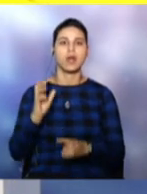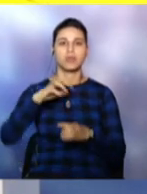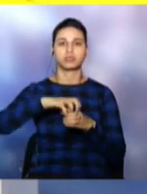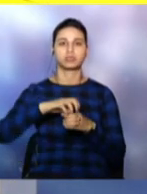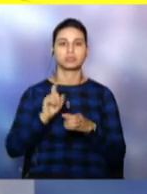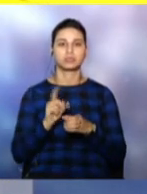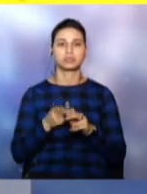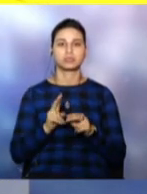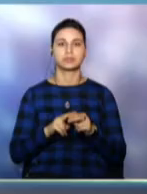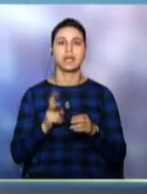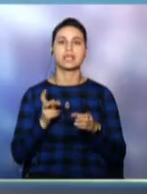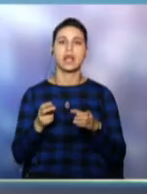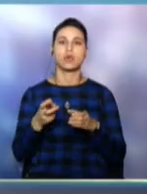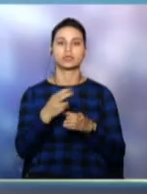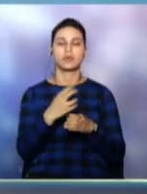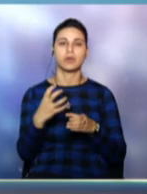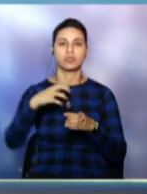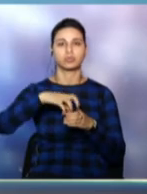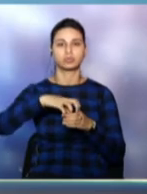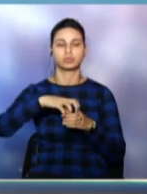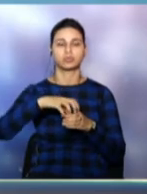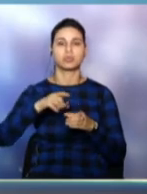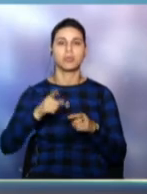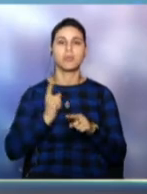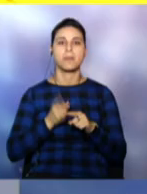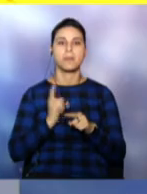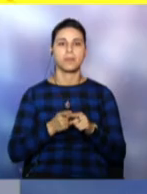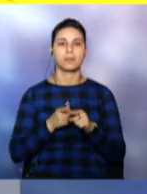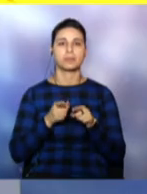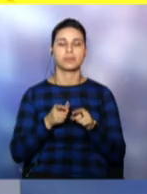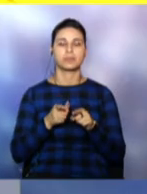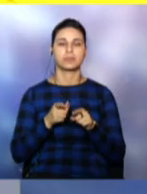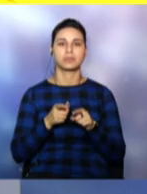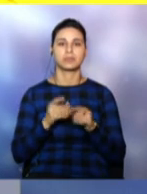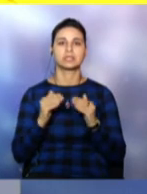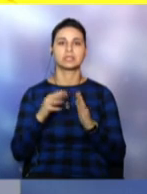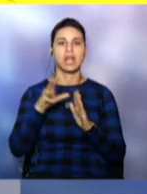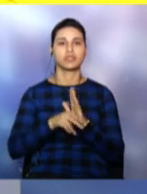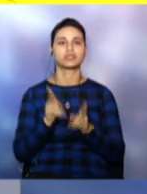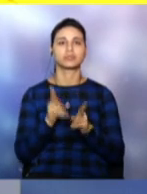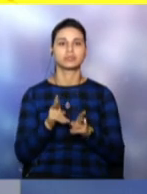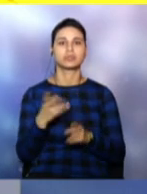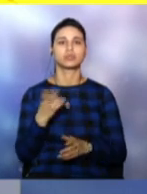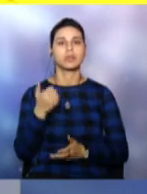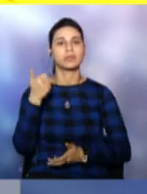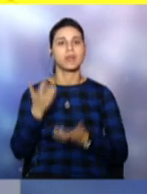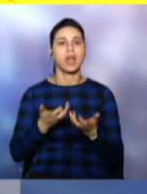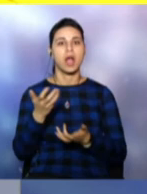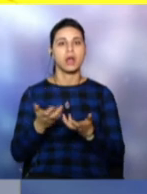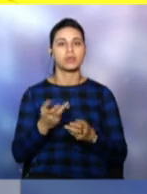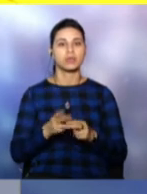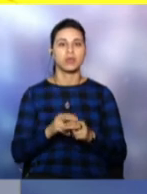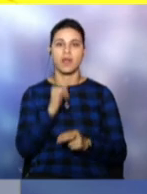იმიტომ რომ დაკონსერვებული, ანუ ხუფების გამოყენებით, მეტალის ხუფების გამოყენებით სახლში მომზადებული კონსერვი უნდა აადუღოთ, რასაც